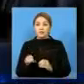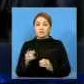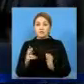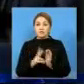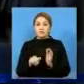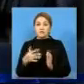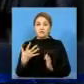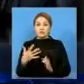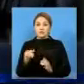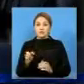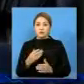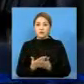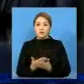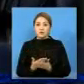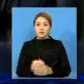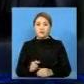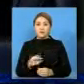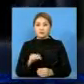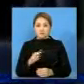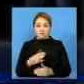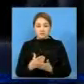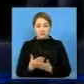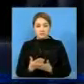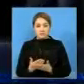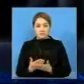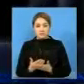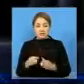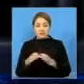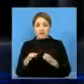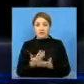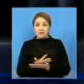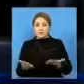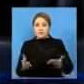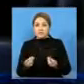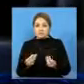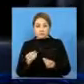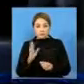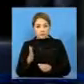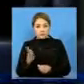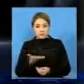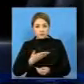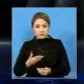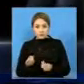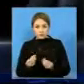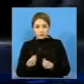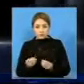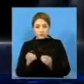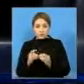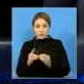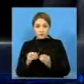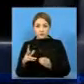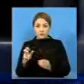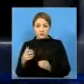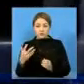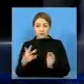11385 тұр. Мұнтыр, гарантирін, кепілдендірілген. А порталда неше түрлі сомалар тұрады ол. А біздің сома